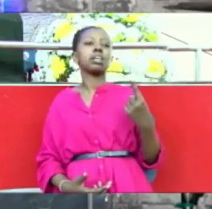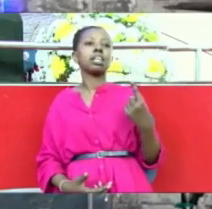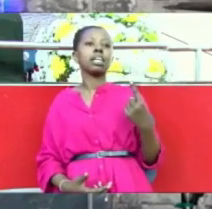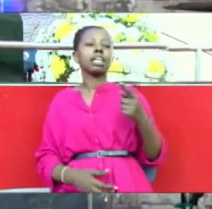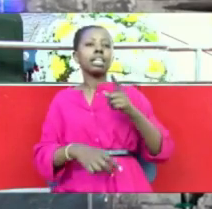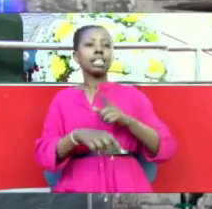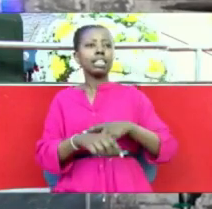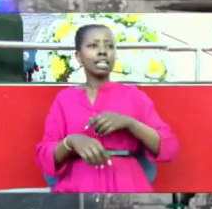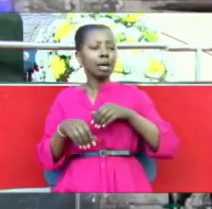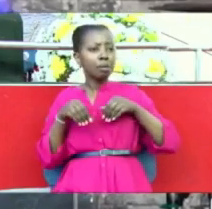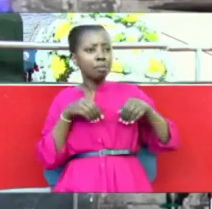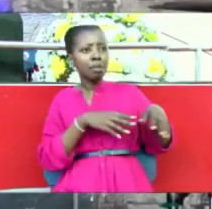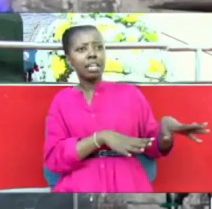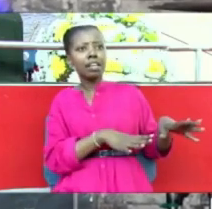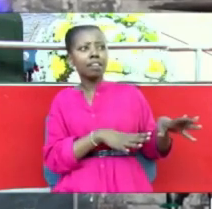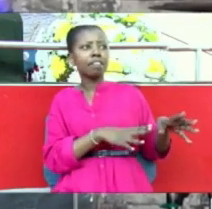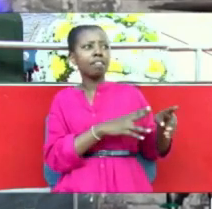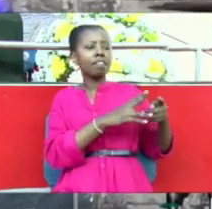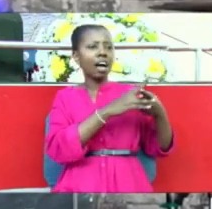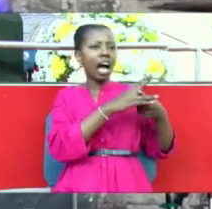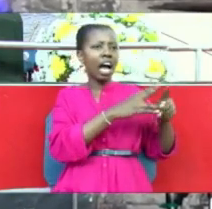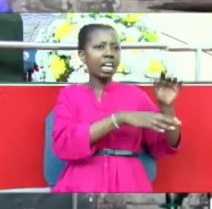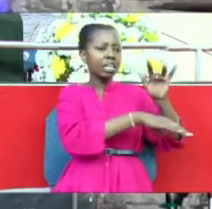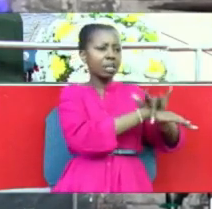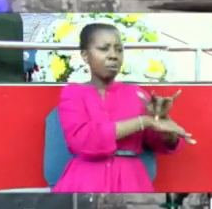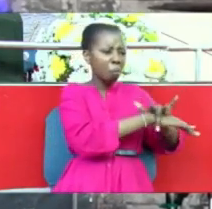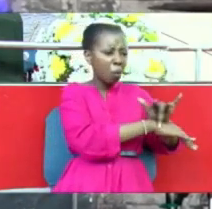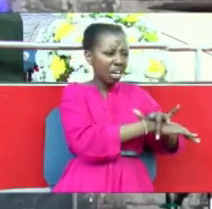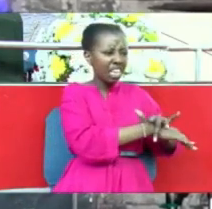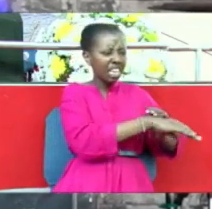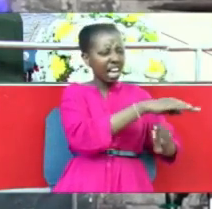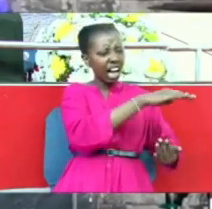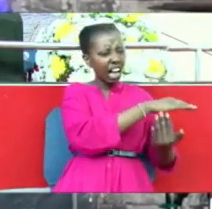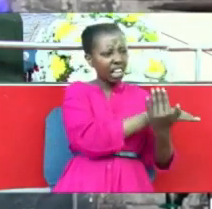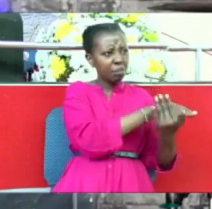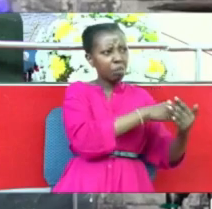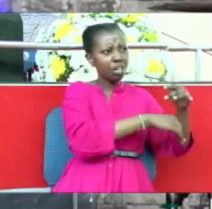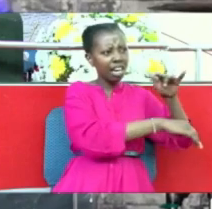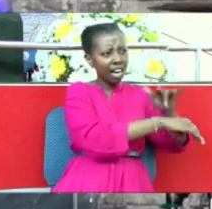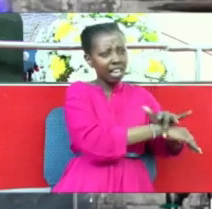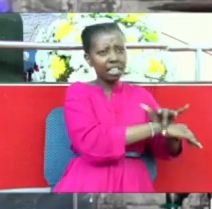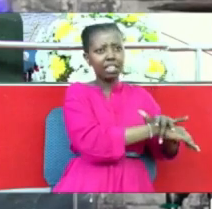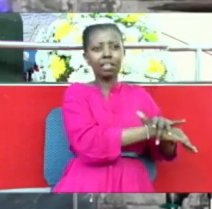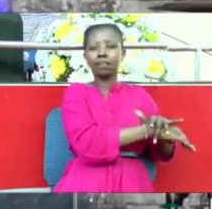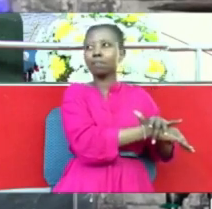Ikitoka Kangema huko Rwadhia. Asubuhi na mapema.